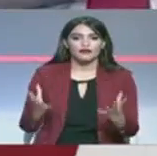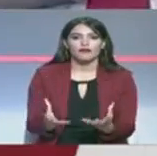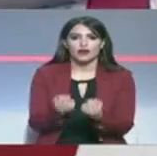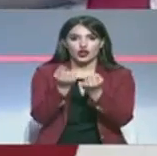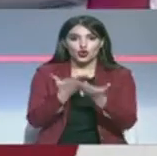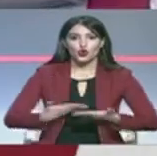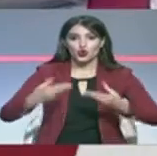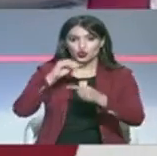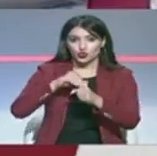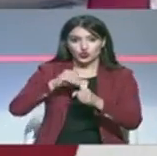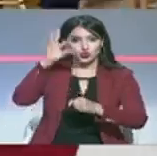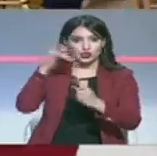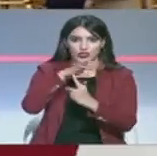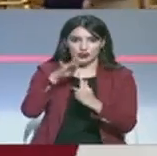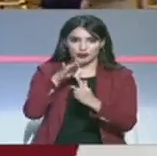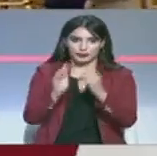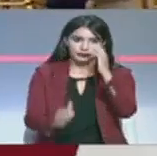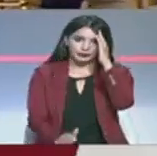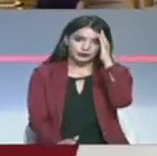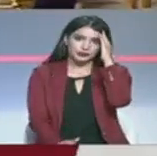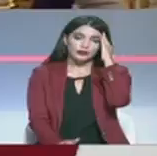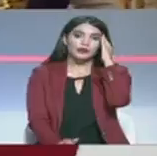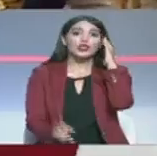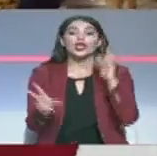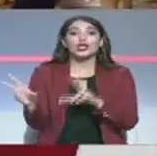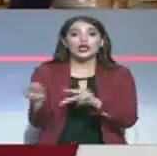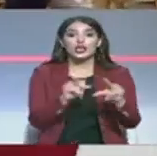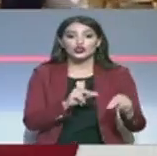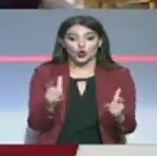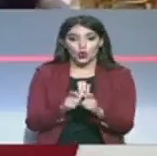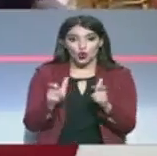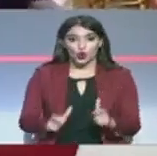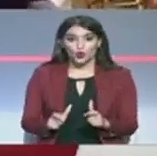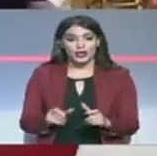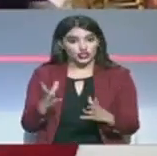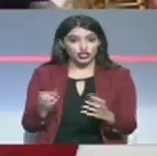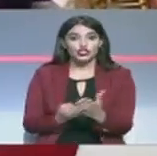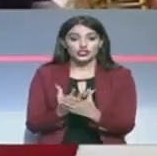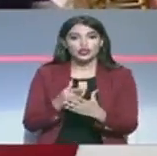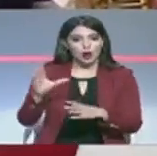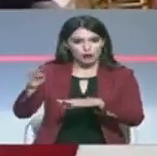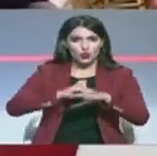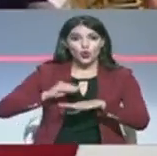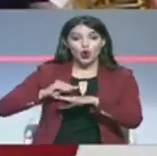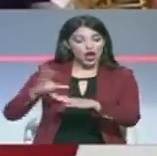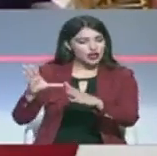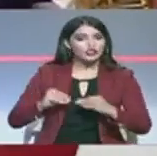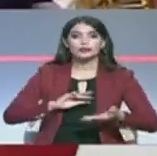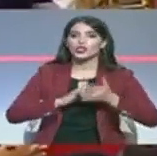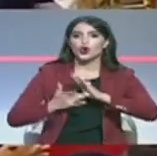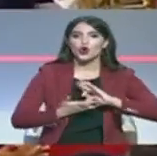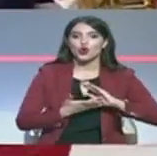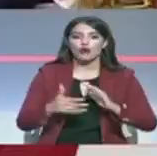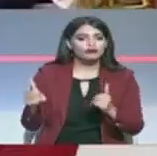التحديات الاقتصادية والاجتماعية. كما ستكون الحكومة منفتحة على النقد والنصح، وأيديها